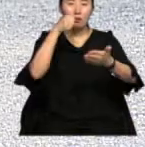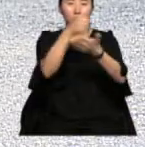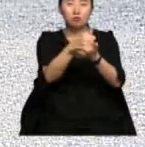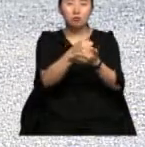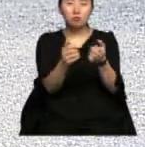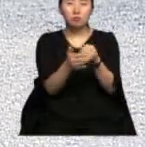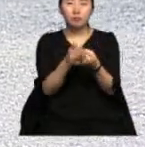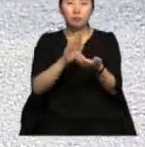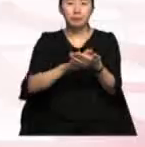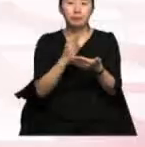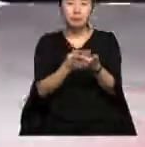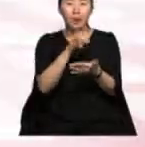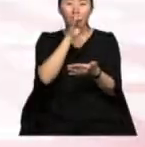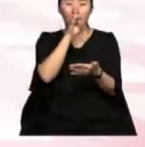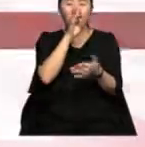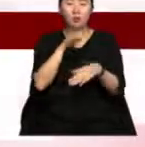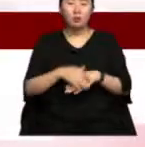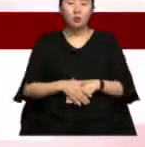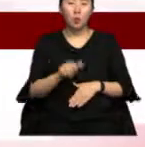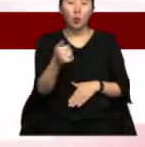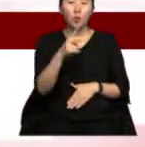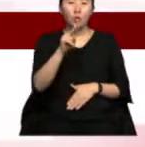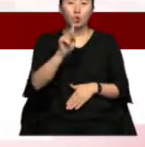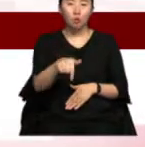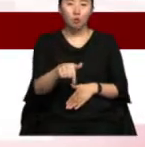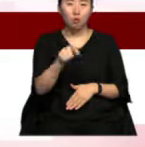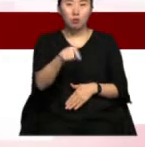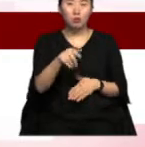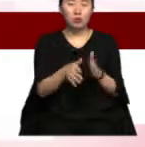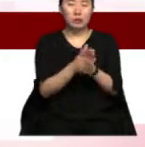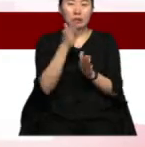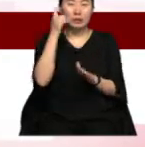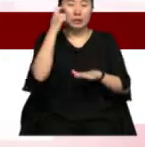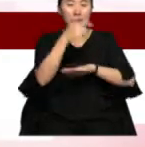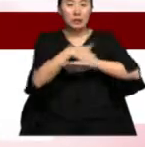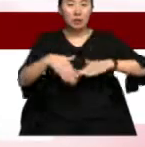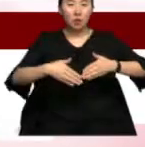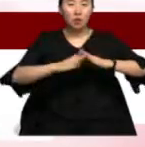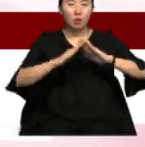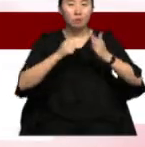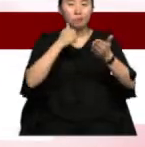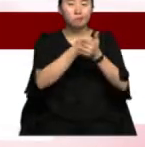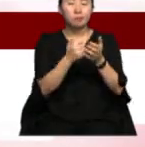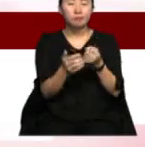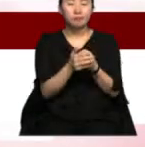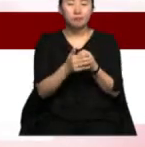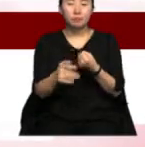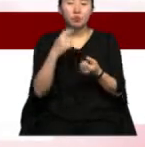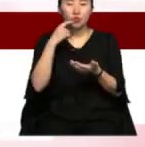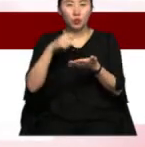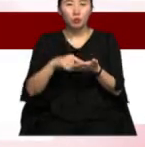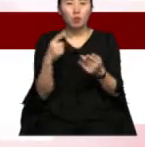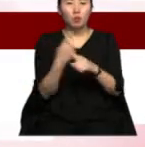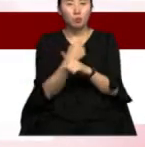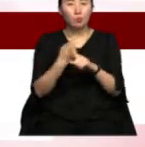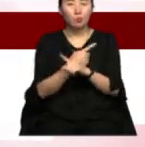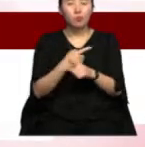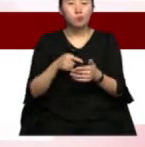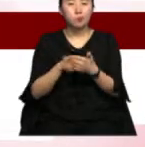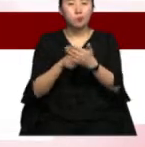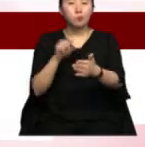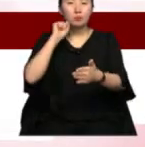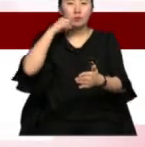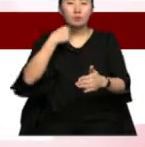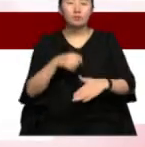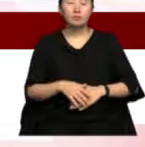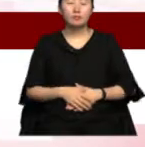있기 때문입니다. 고덕동은 다 재건축되고 지구단위 계획으로 묶여 있어도 저희가 쉽사리 뭐 손을 대서 뭐 추진할 수가